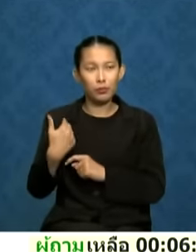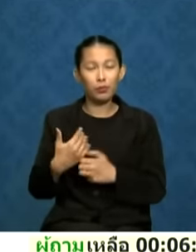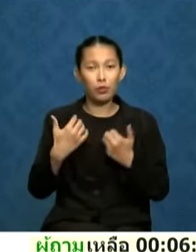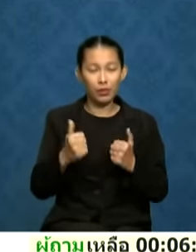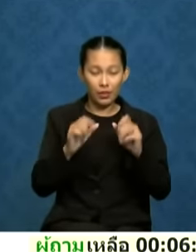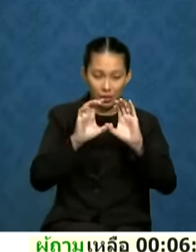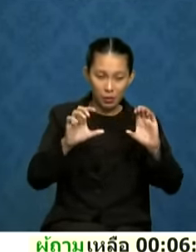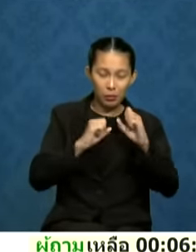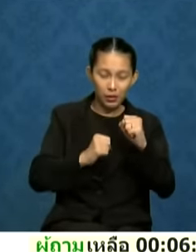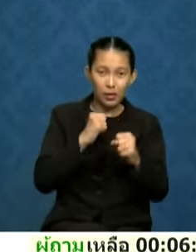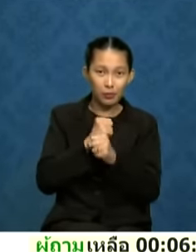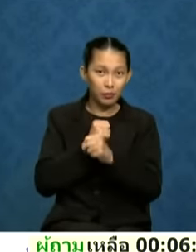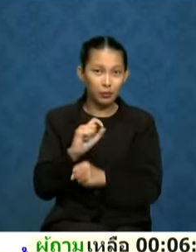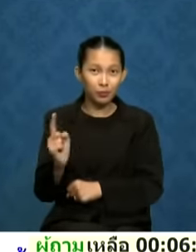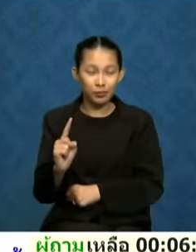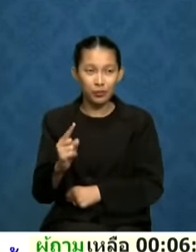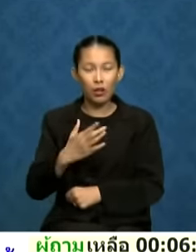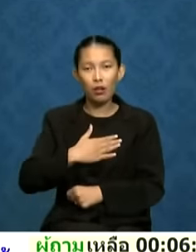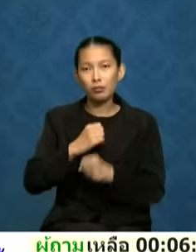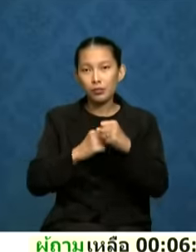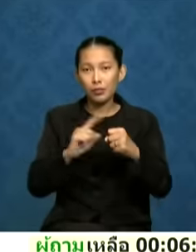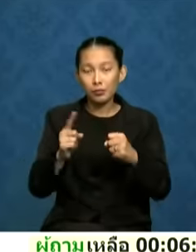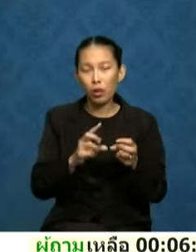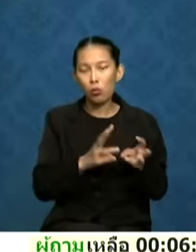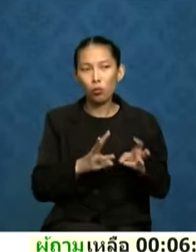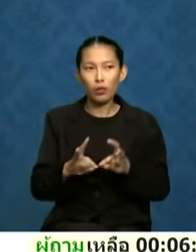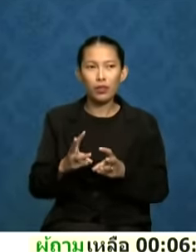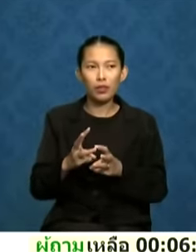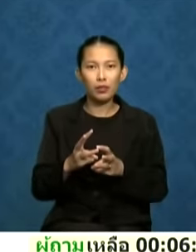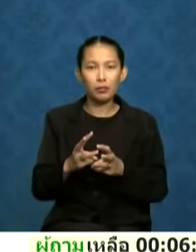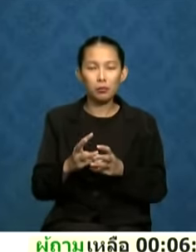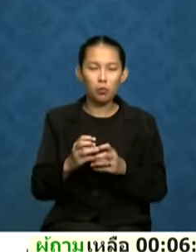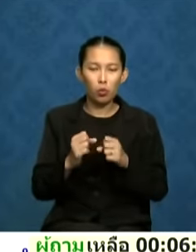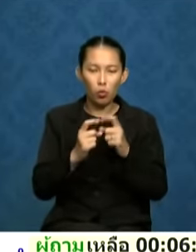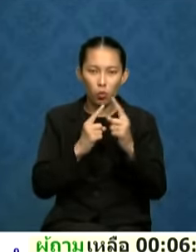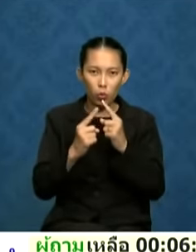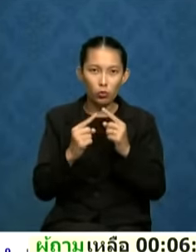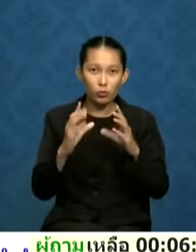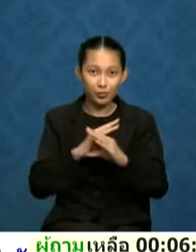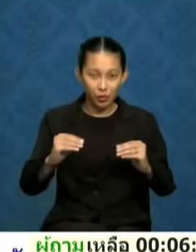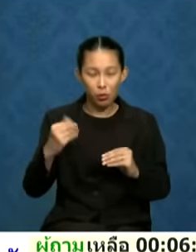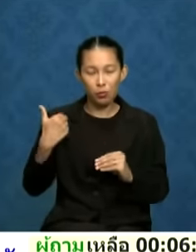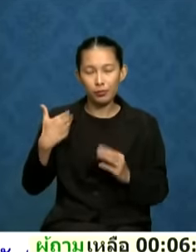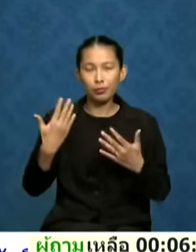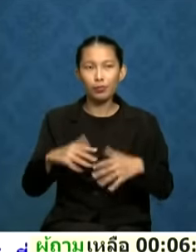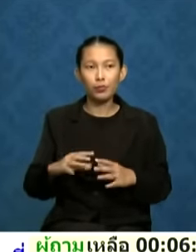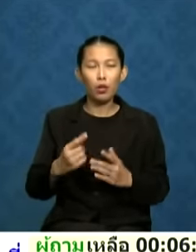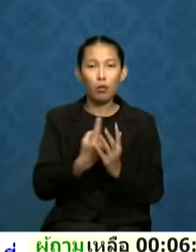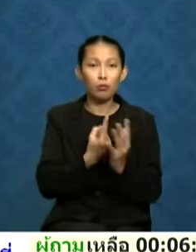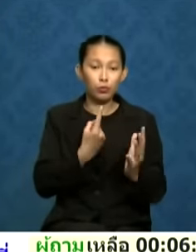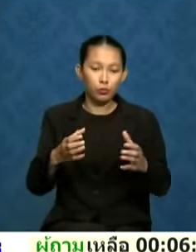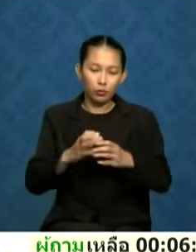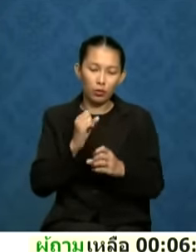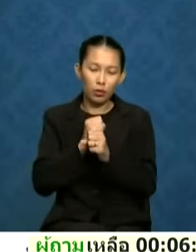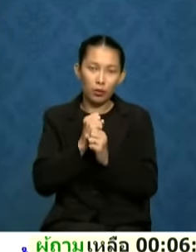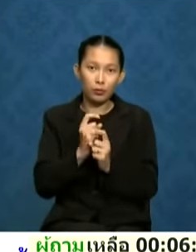ำลังพยายามทำเห่านี้ก็ือเราพยายามที่จะปรับวิธีการในการสู่สนธิสุขแล้ได้มีตัวแทนขณะทำงานของเราที่ไป